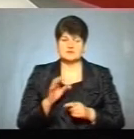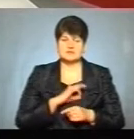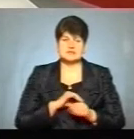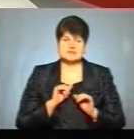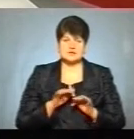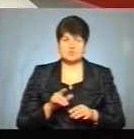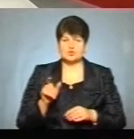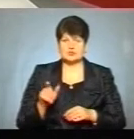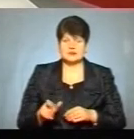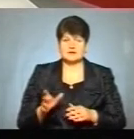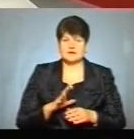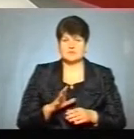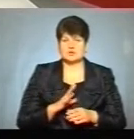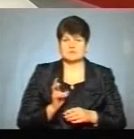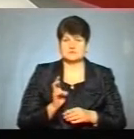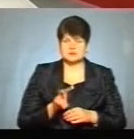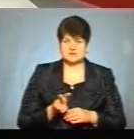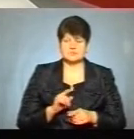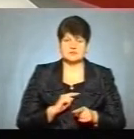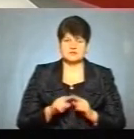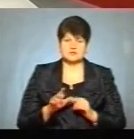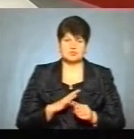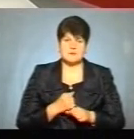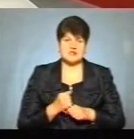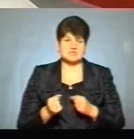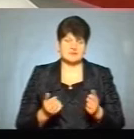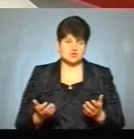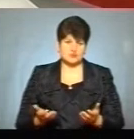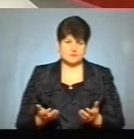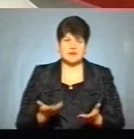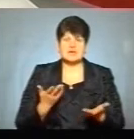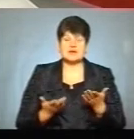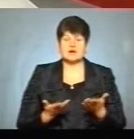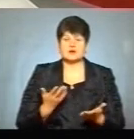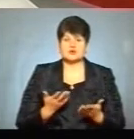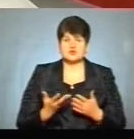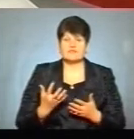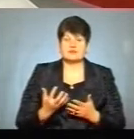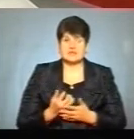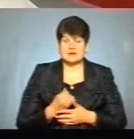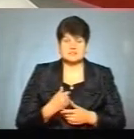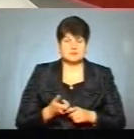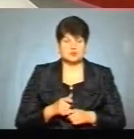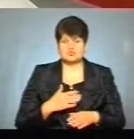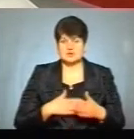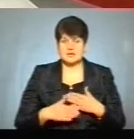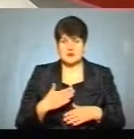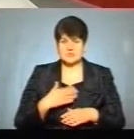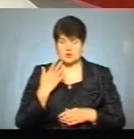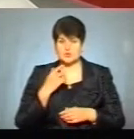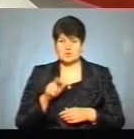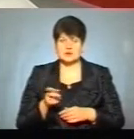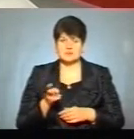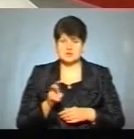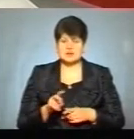щоб людина, яка прийшла, щоб вона якнайшвидше була працевлаштована. І якщо вдається, ми дуже раді, коли людина прийшла і дуже